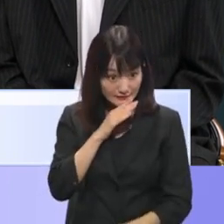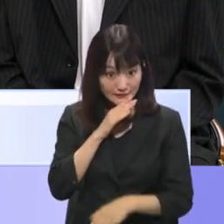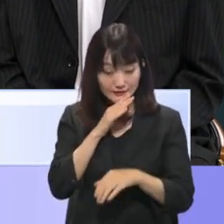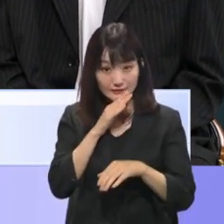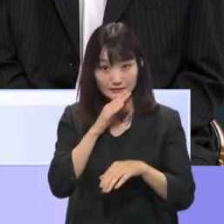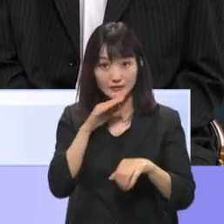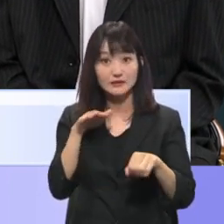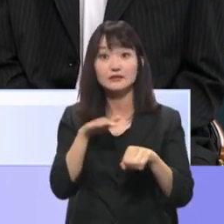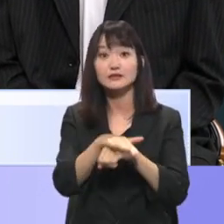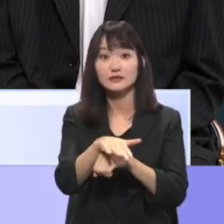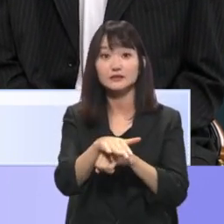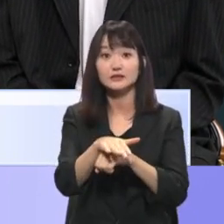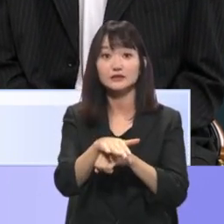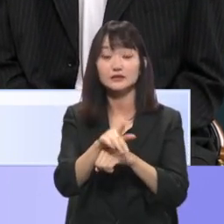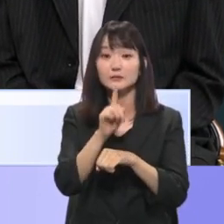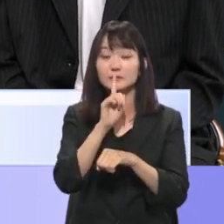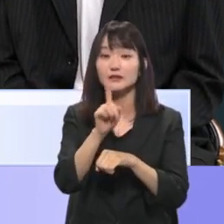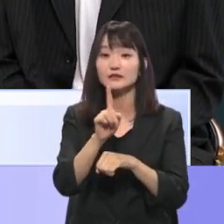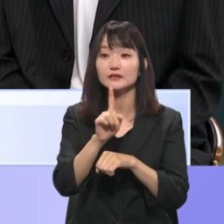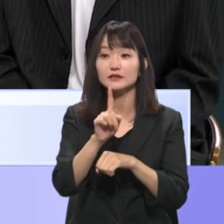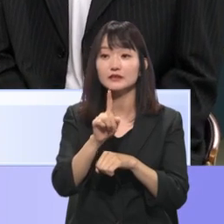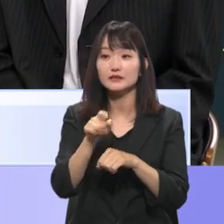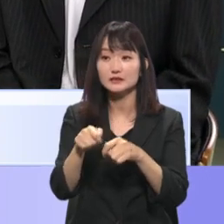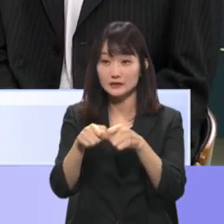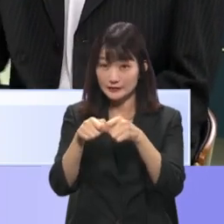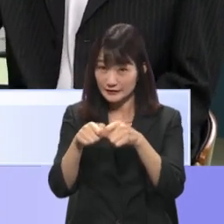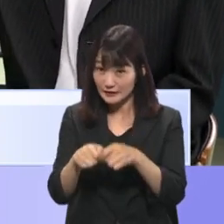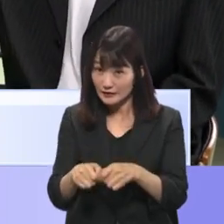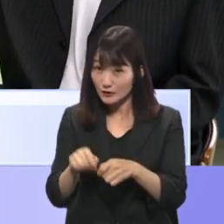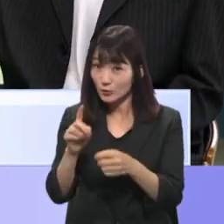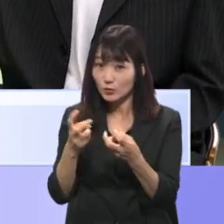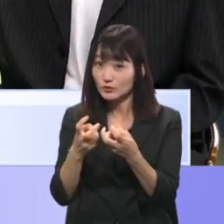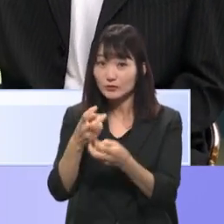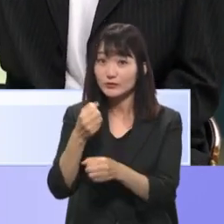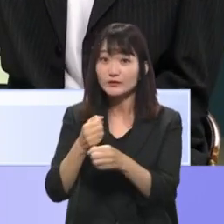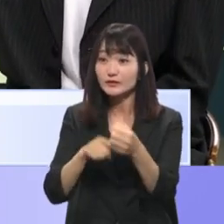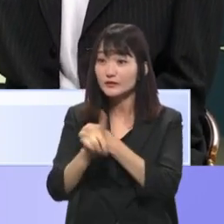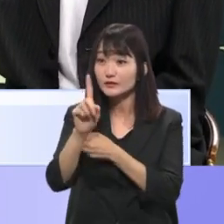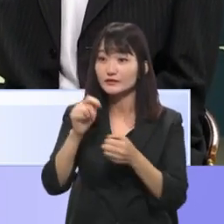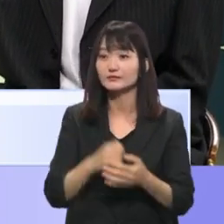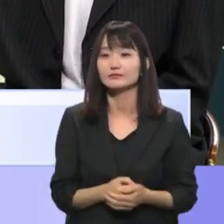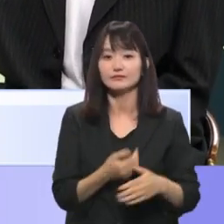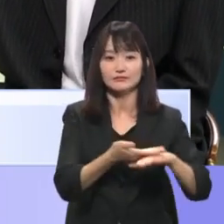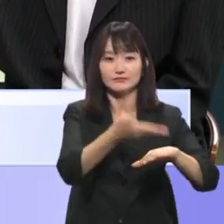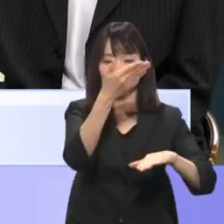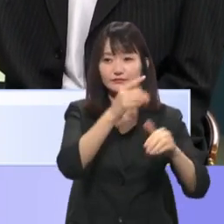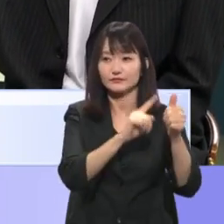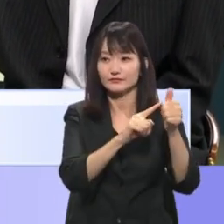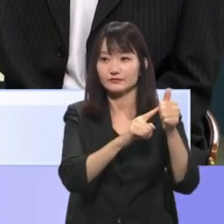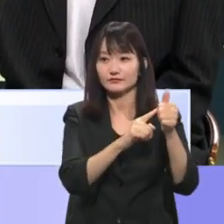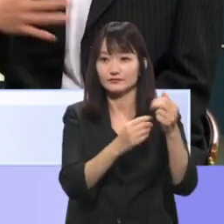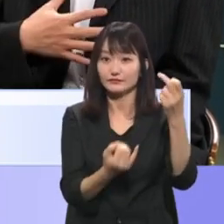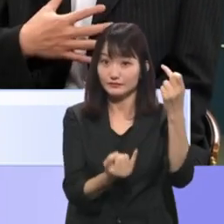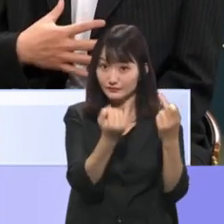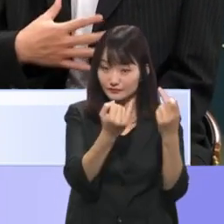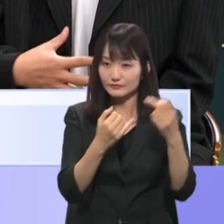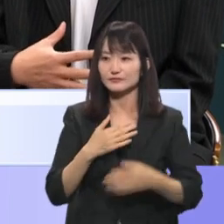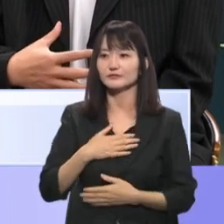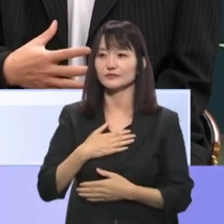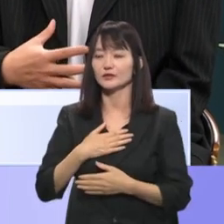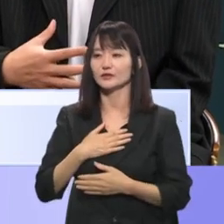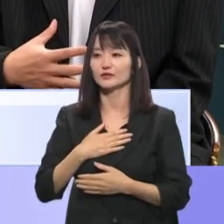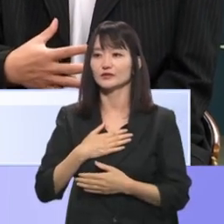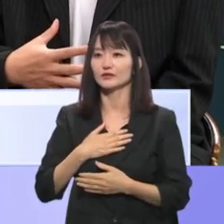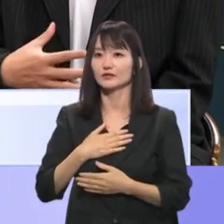평가를 봤는데 그런 디테일은 어떻게 잡아내시는 거예요 아무래도 선배도 이제 남매가 남매고 저도